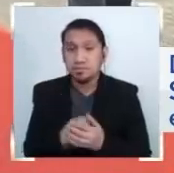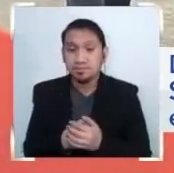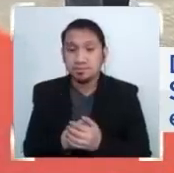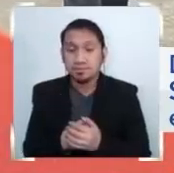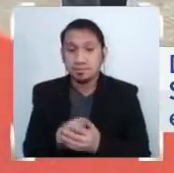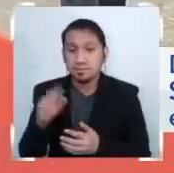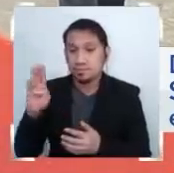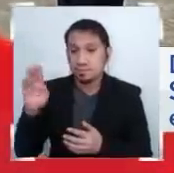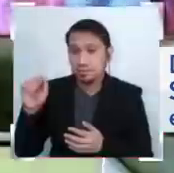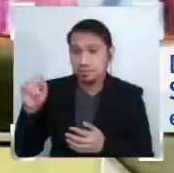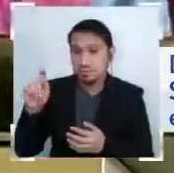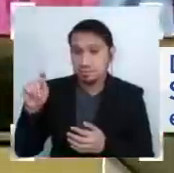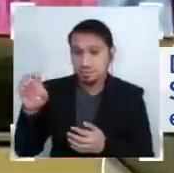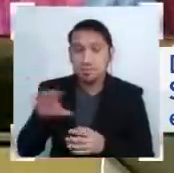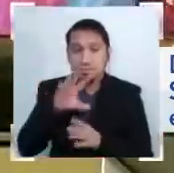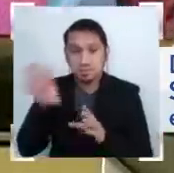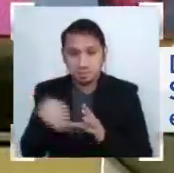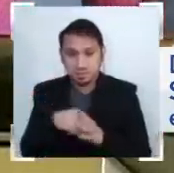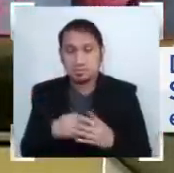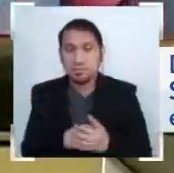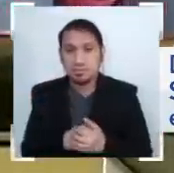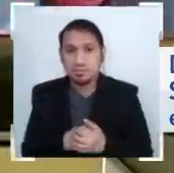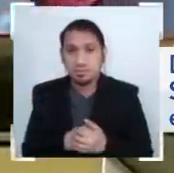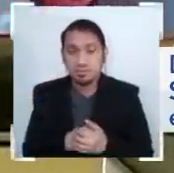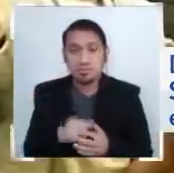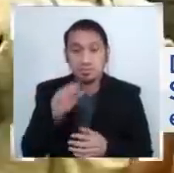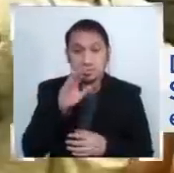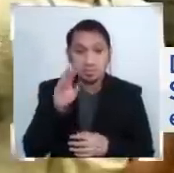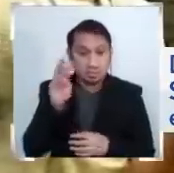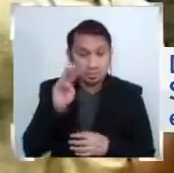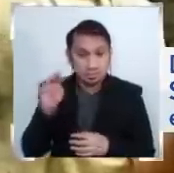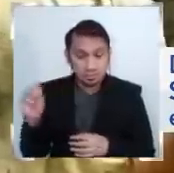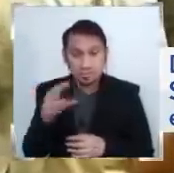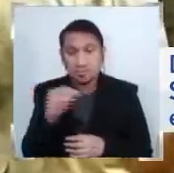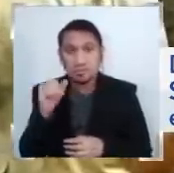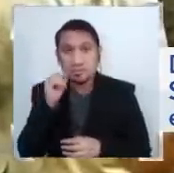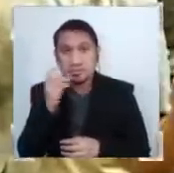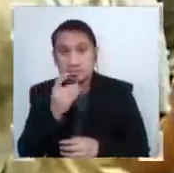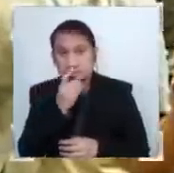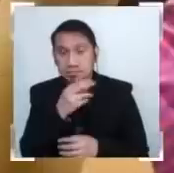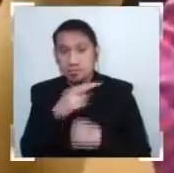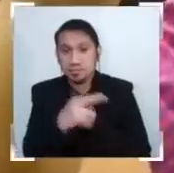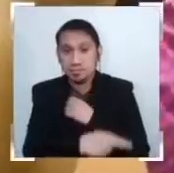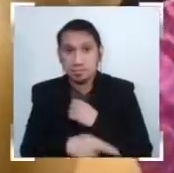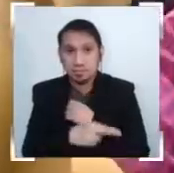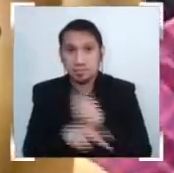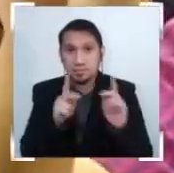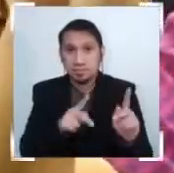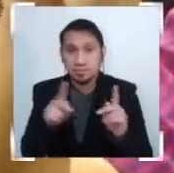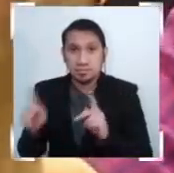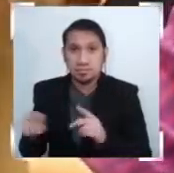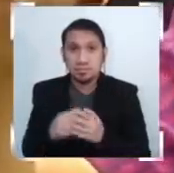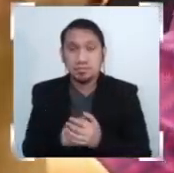Duterte sa naturang event. Dumalo din sina Marcos at Duterte sa regional planning ng League of Municipalities of the